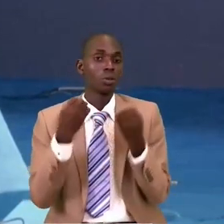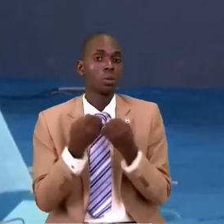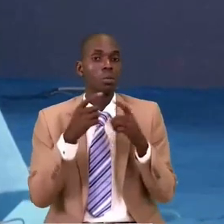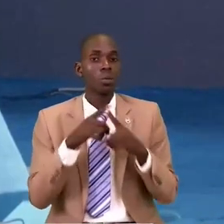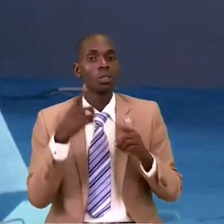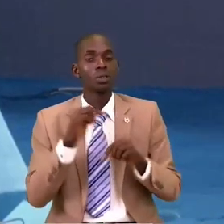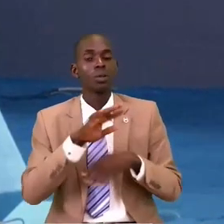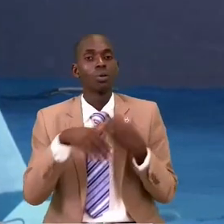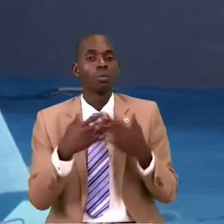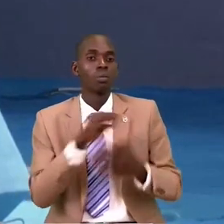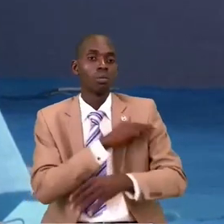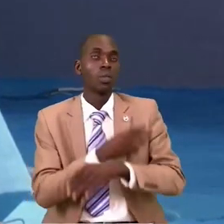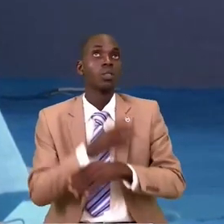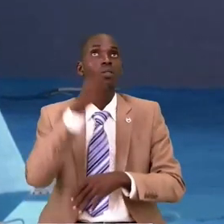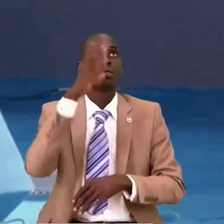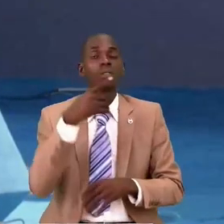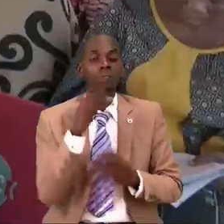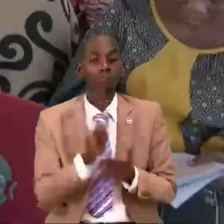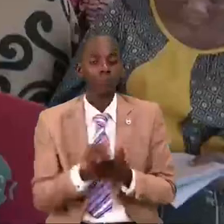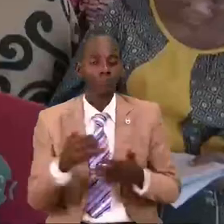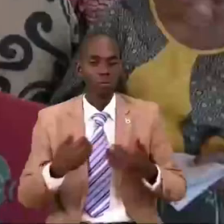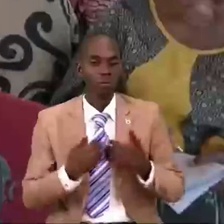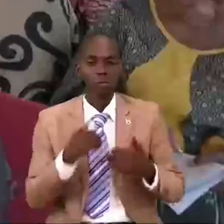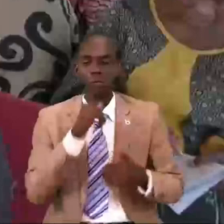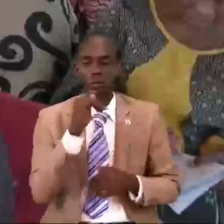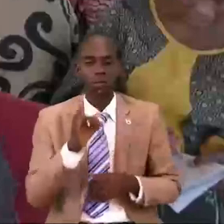Fortifie-toi et prends courage. Amen.